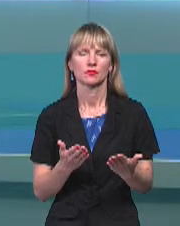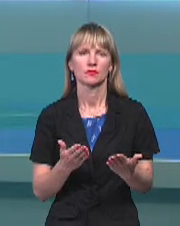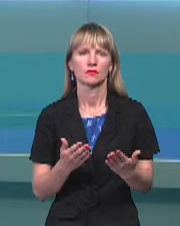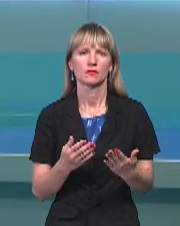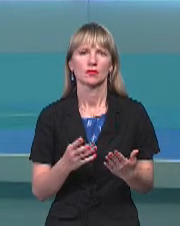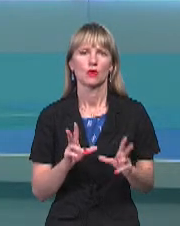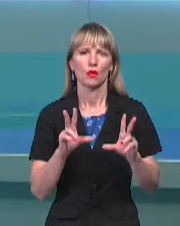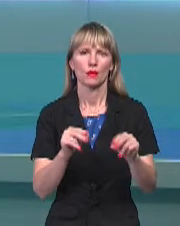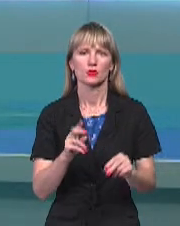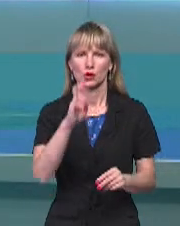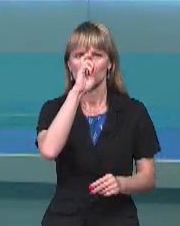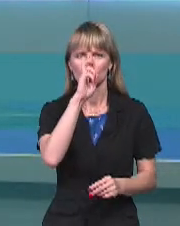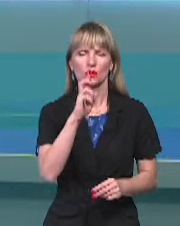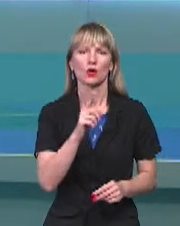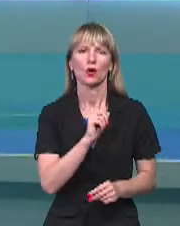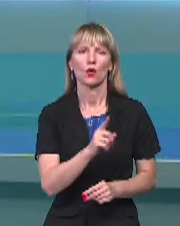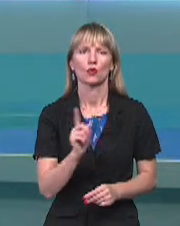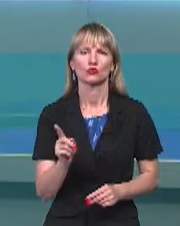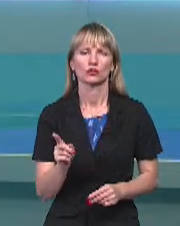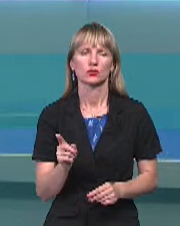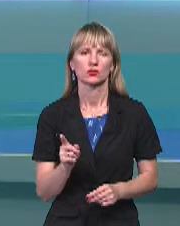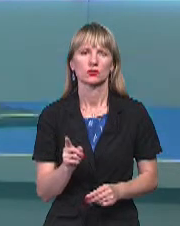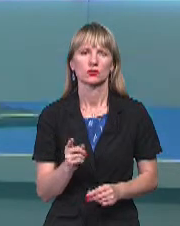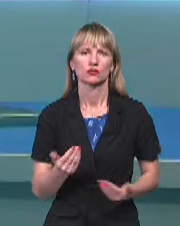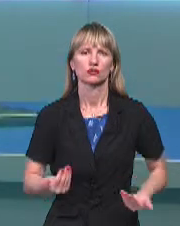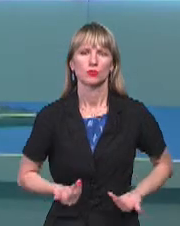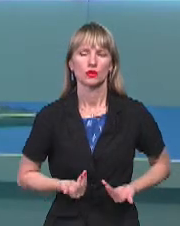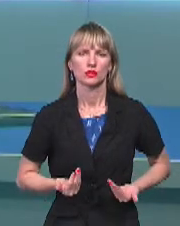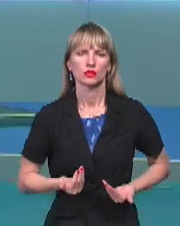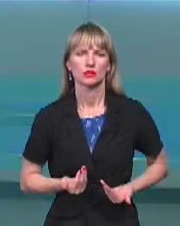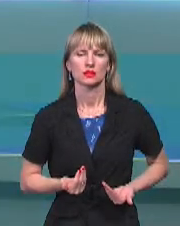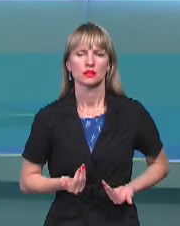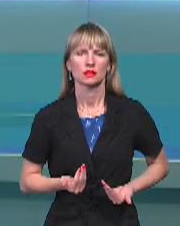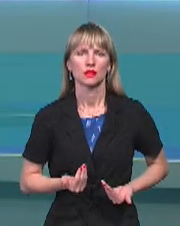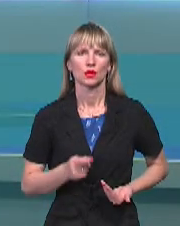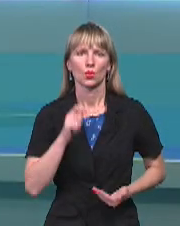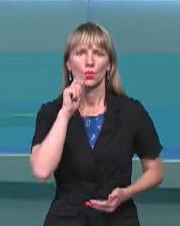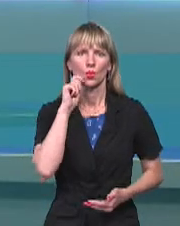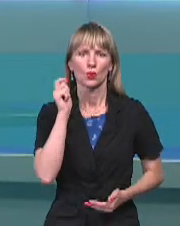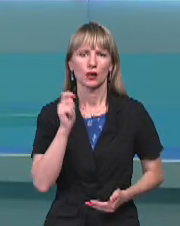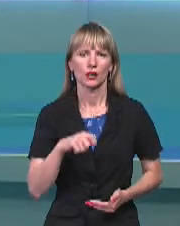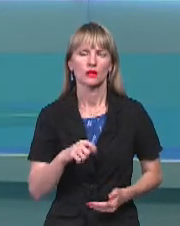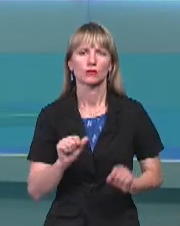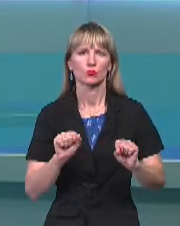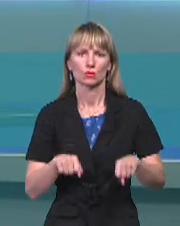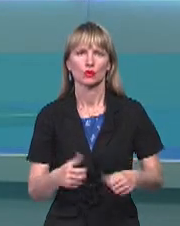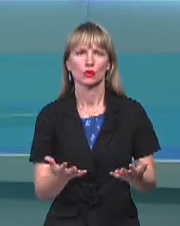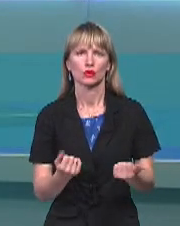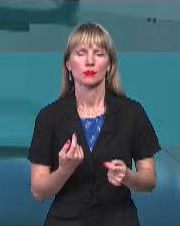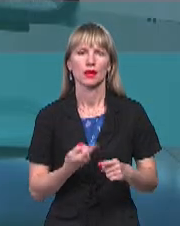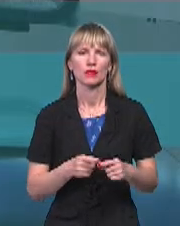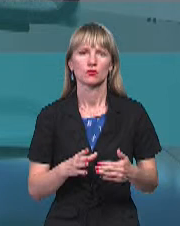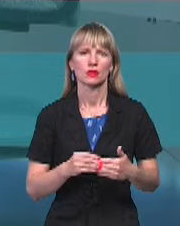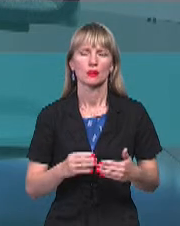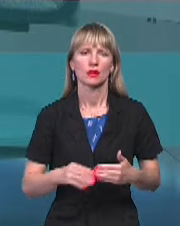гарантована государством. Кожен мешканець України може отримати цю